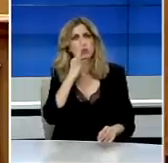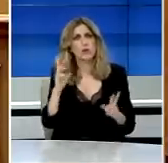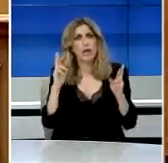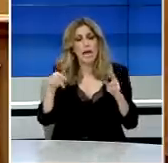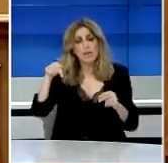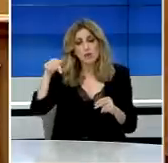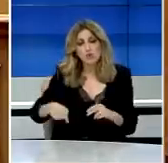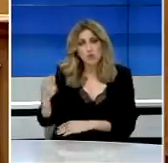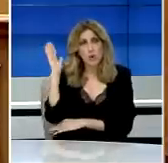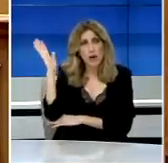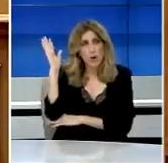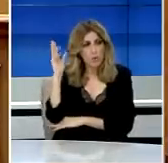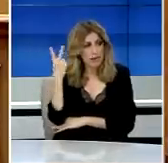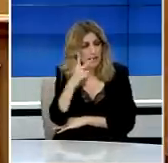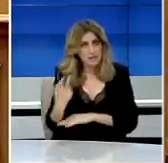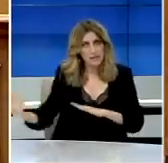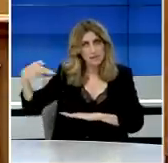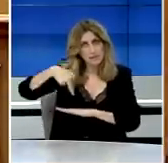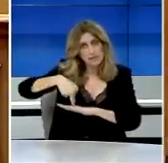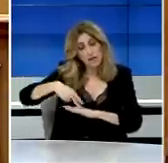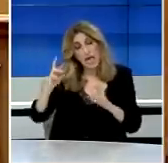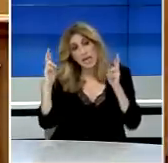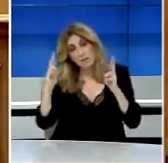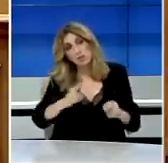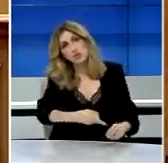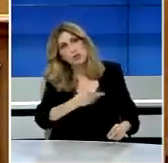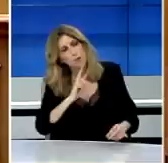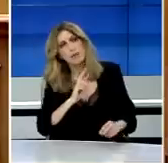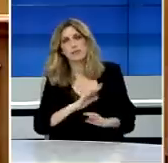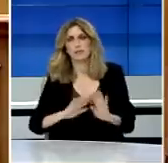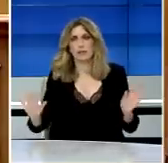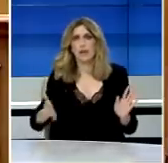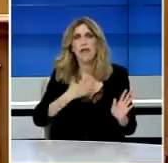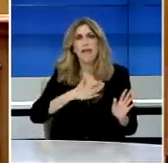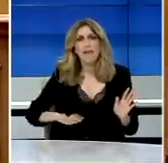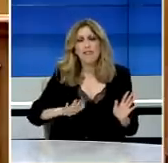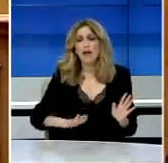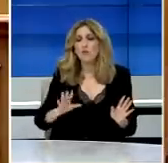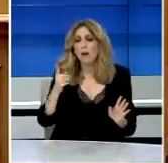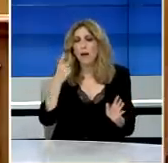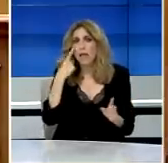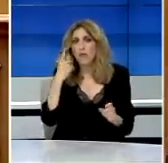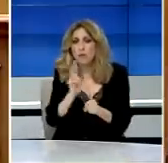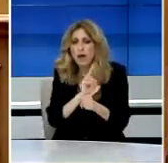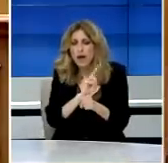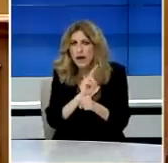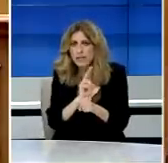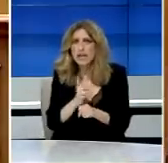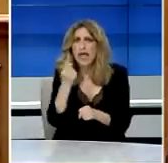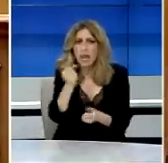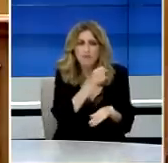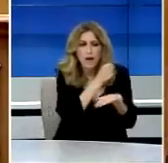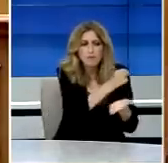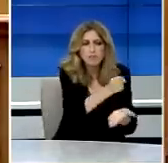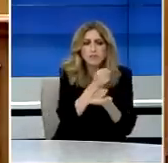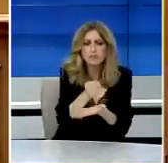σας να έχετε δυνατότητα να απαντήσετε σε αυτά τα ζητήματα. Να δώσετε στη δημοσιότητα. Αλλά εν πάση περιπτώσει και κλείνω με αυτό, όσο